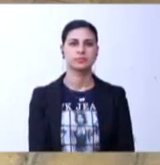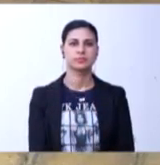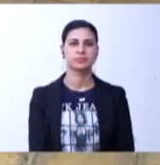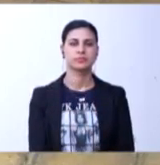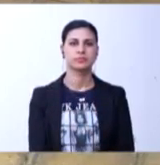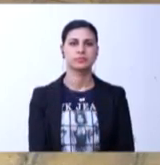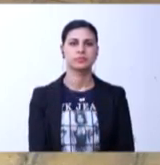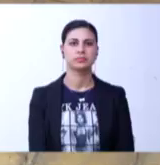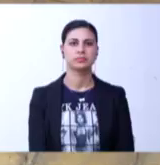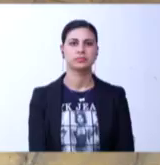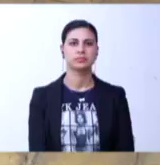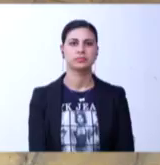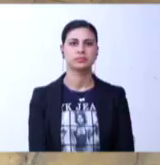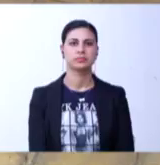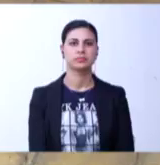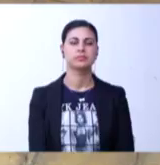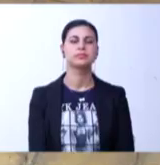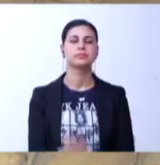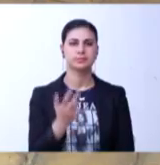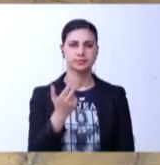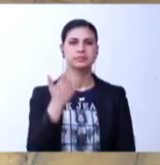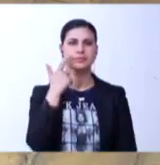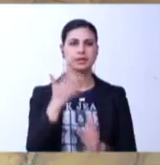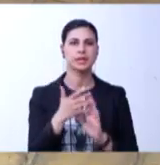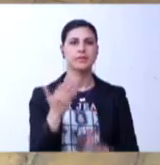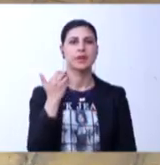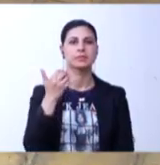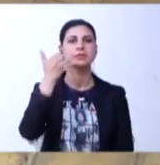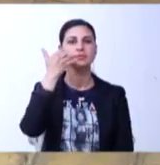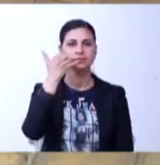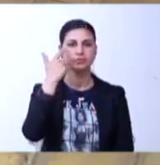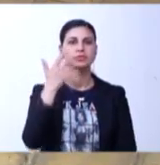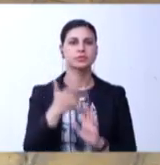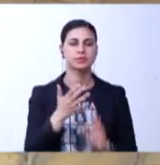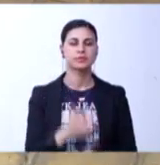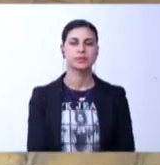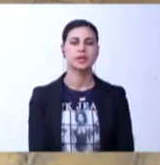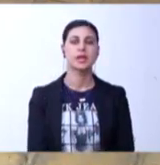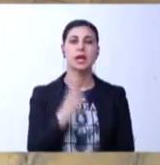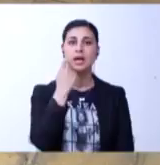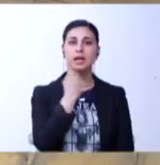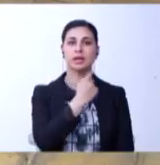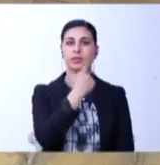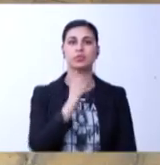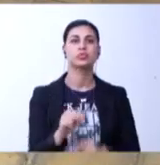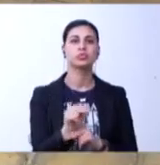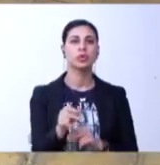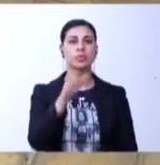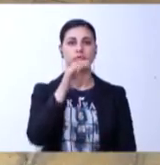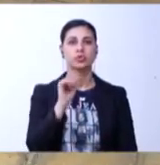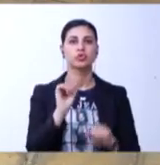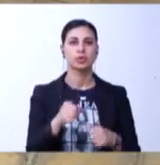გასაგებია, გავიგეთ. მოკლედ, ჩვენი პროდიუსერის დახმარებით გავარკვიეთ, კბილის მკურნალობამ შეიძლება თუ